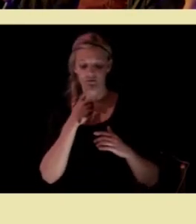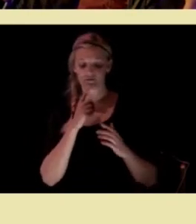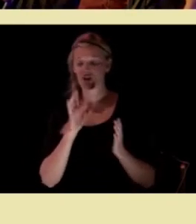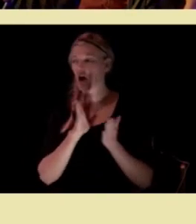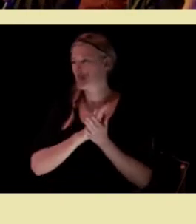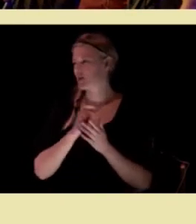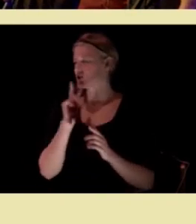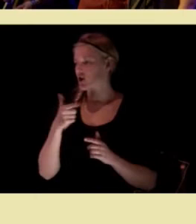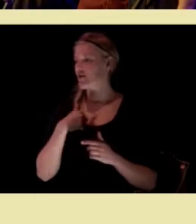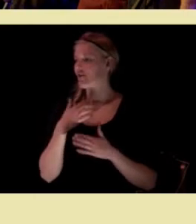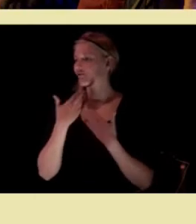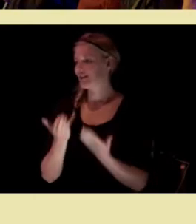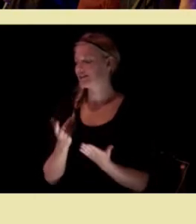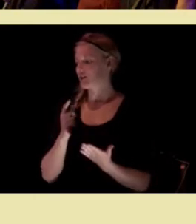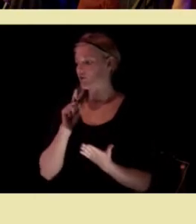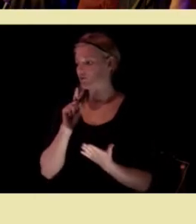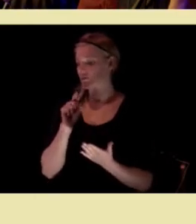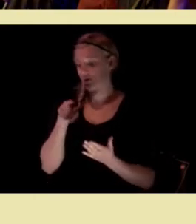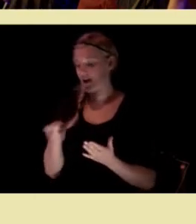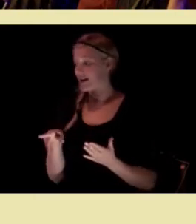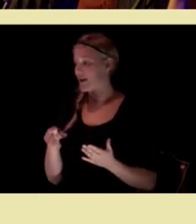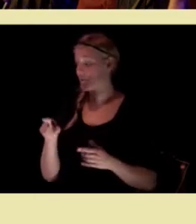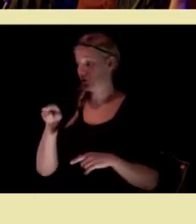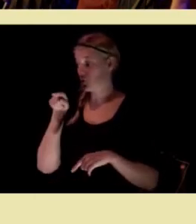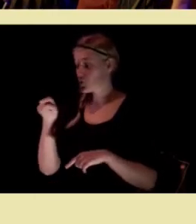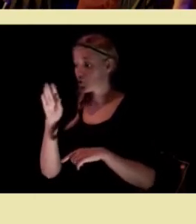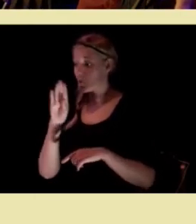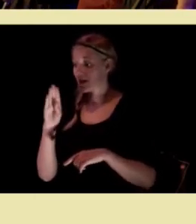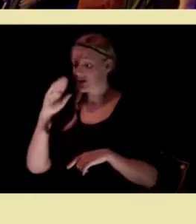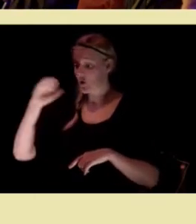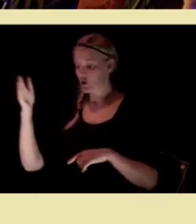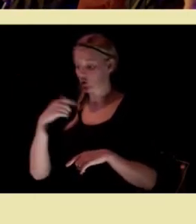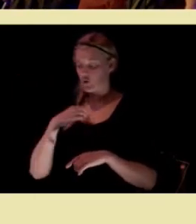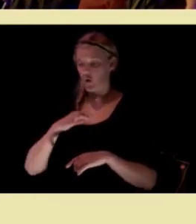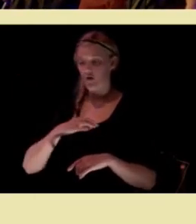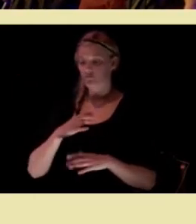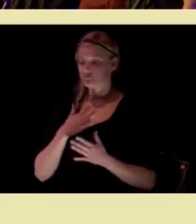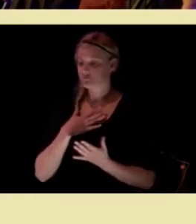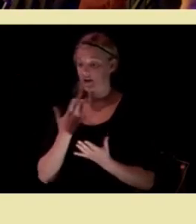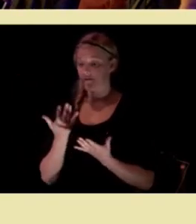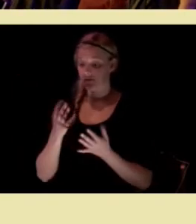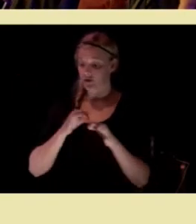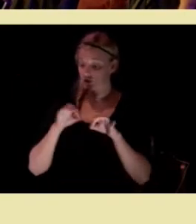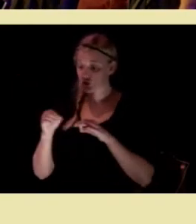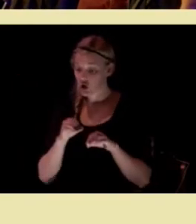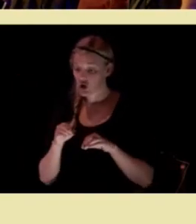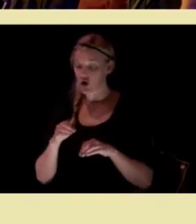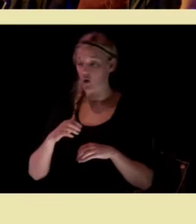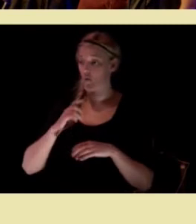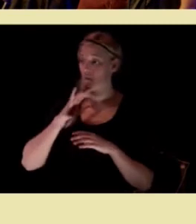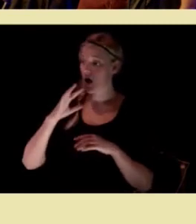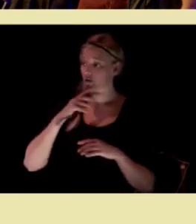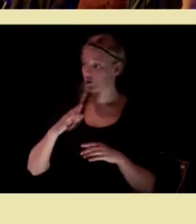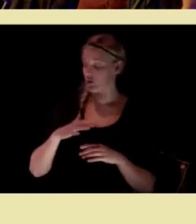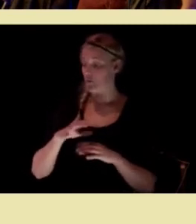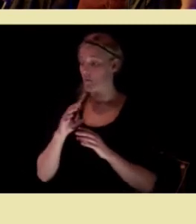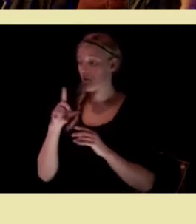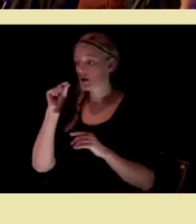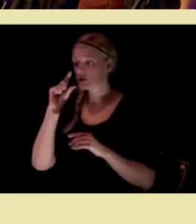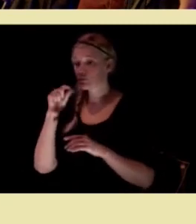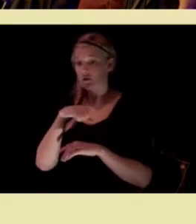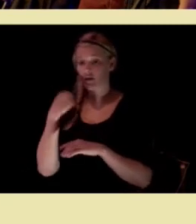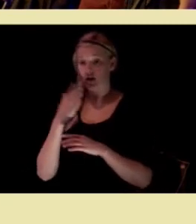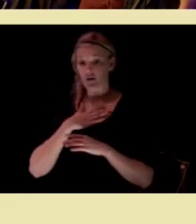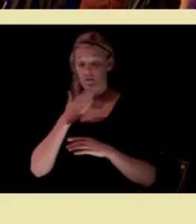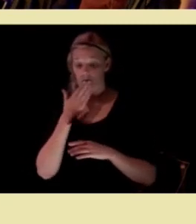at dere der. Mens du, Bent Høie, du lot oss styre og snakke og... Du bare passet på at vi hadde det bra, og at de